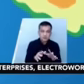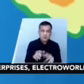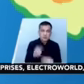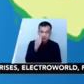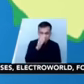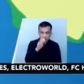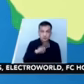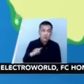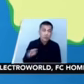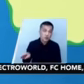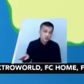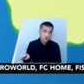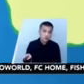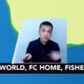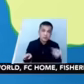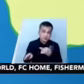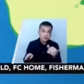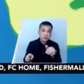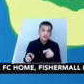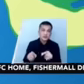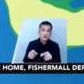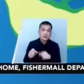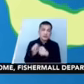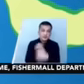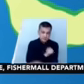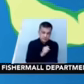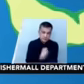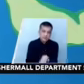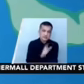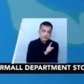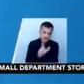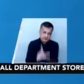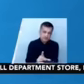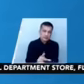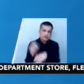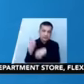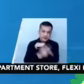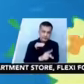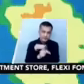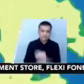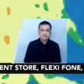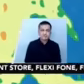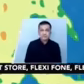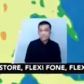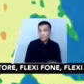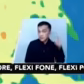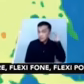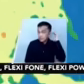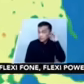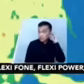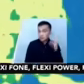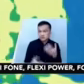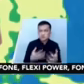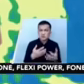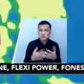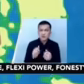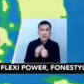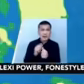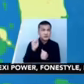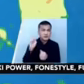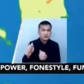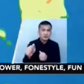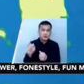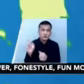Bohol at maging dito sa may Samar at Leyte Provinces. Sa Mindanao naman, mga kapuso, kahit medyo malayo po ang bagyo sa inyo,